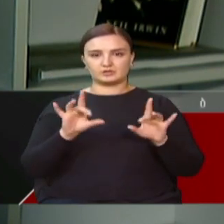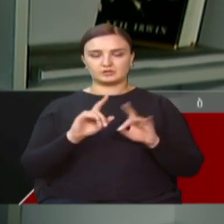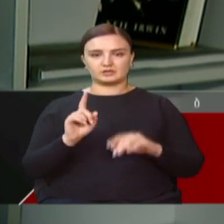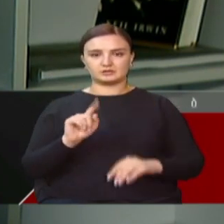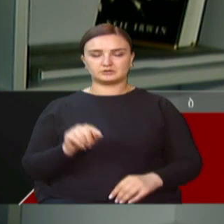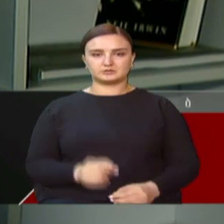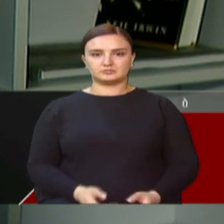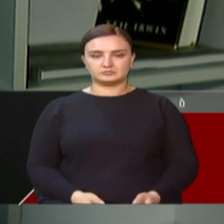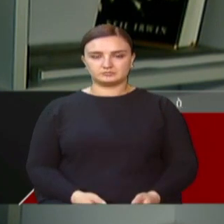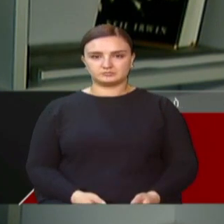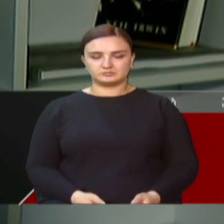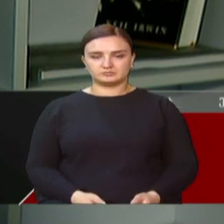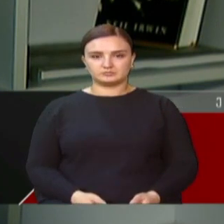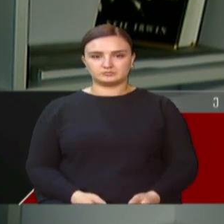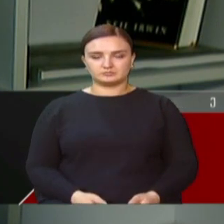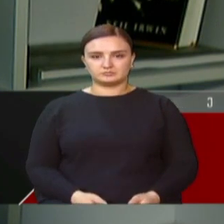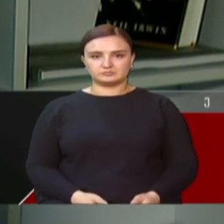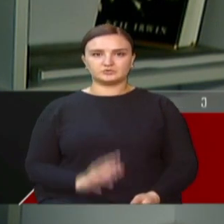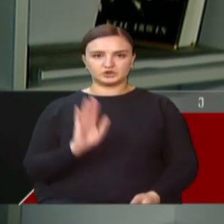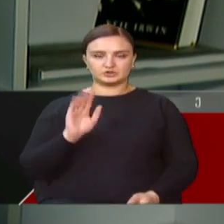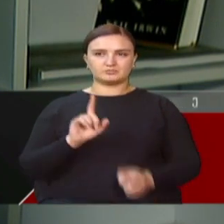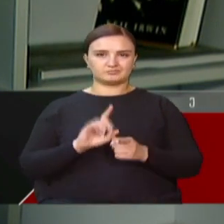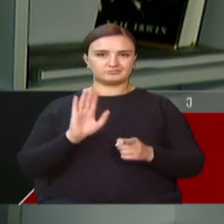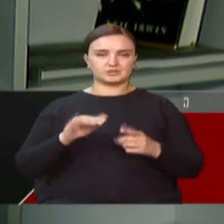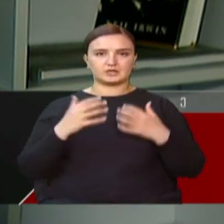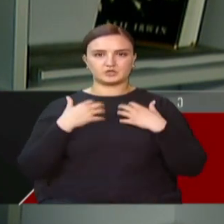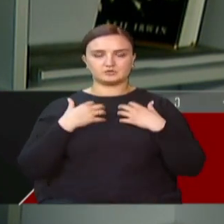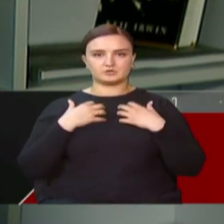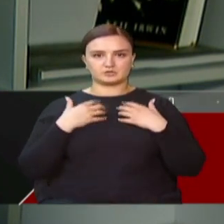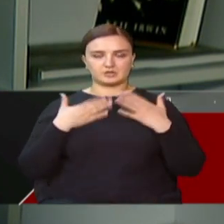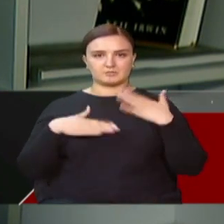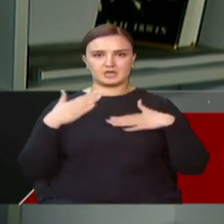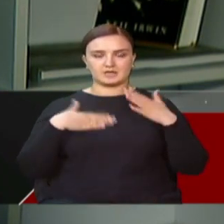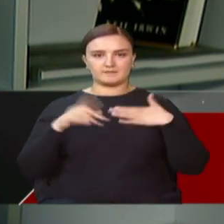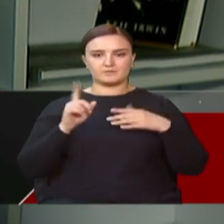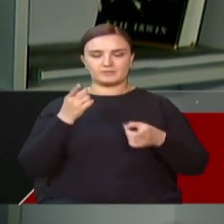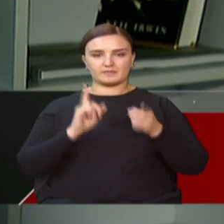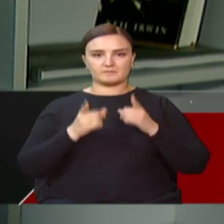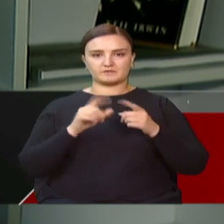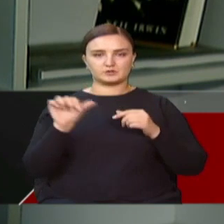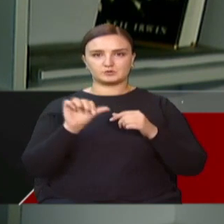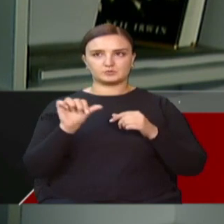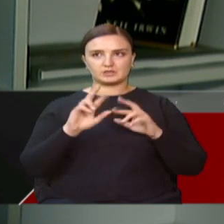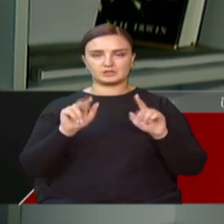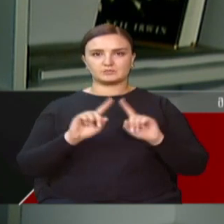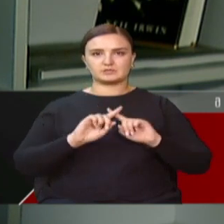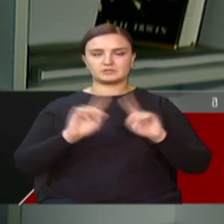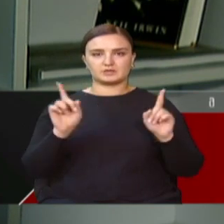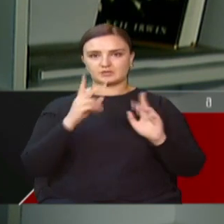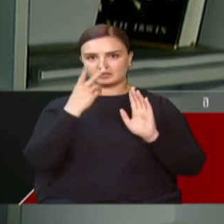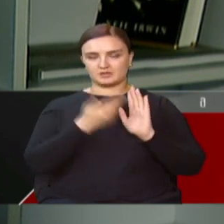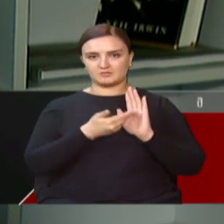რაც ჯანდაბას გამიხარდება იმიტომ რომ მართლა ძალიან ცუდად და უცნაურად